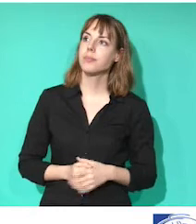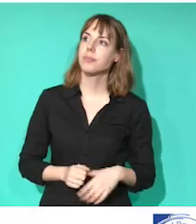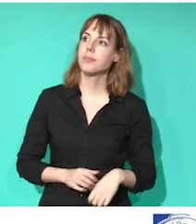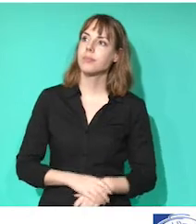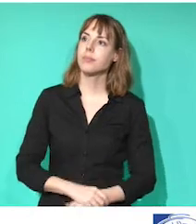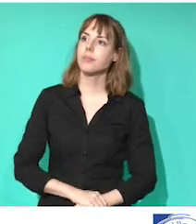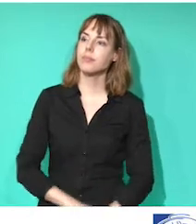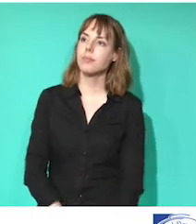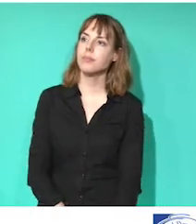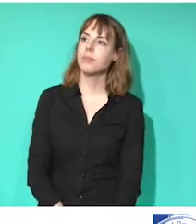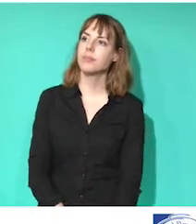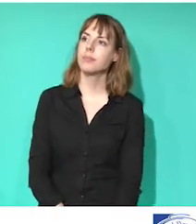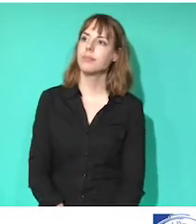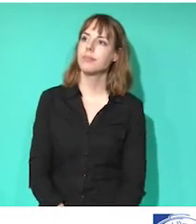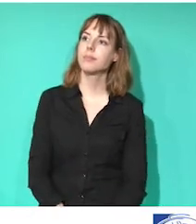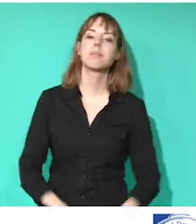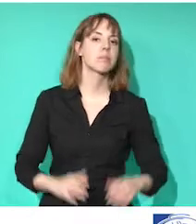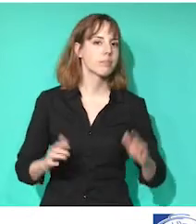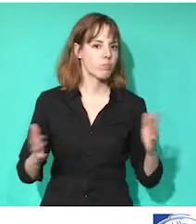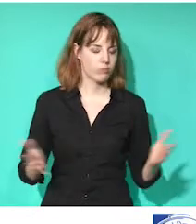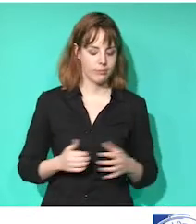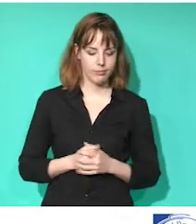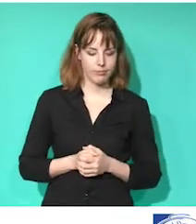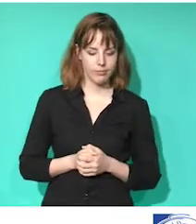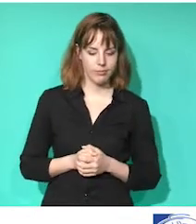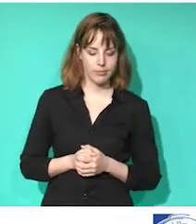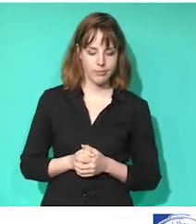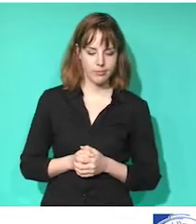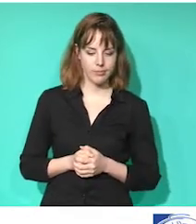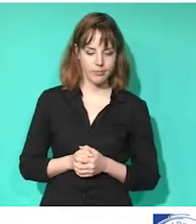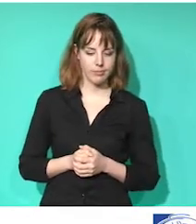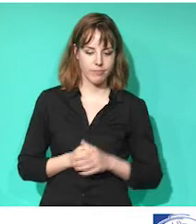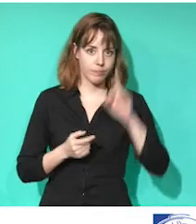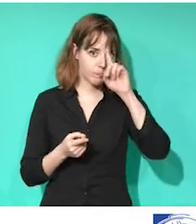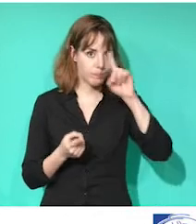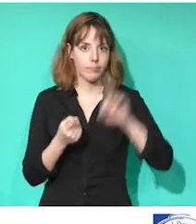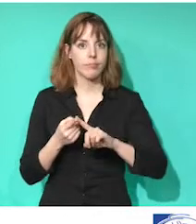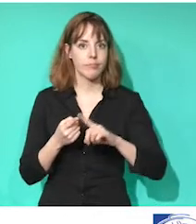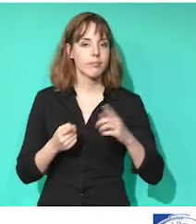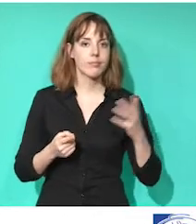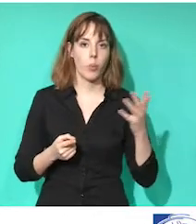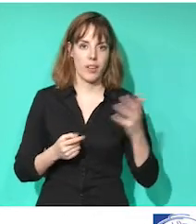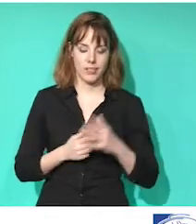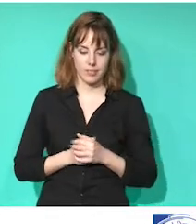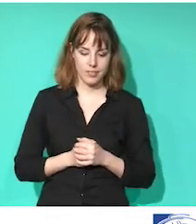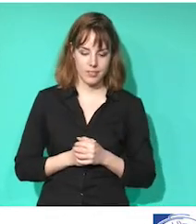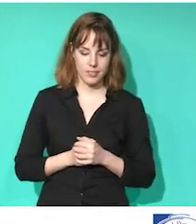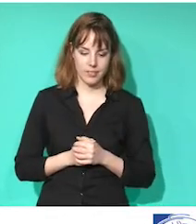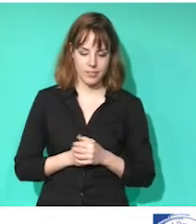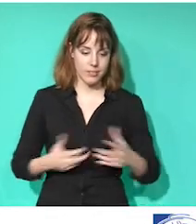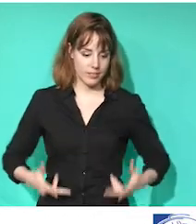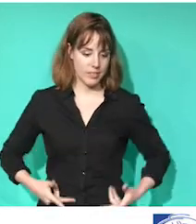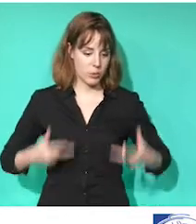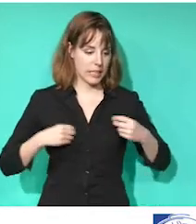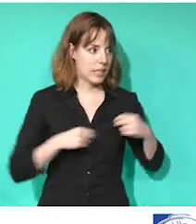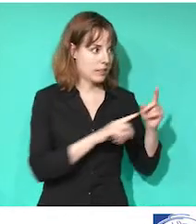Sophie est partie. Elle arrive. Donc, l'idée, c'était de présenter dans ces différents